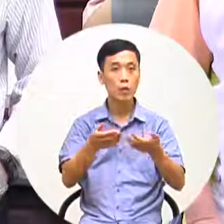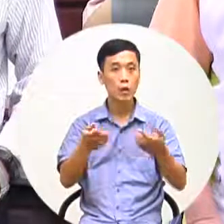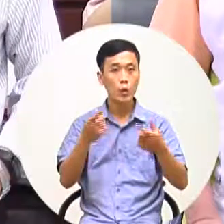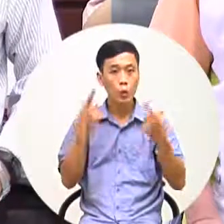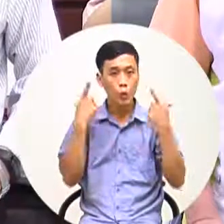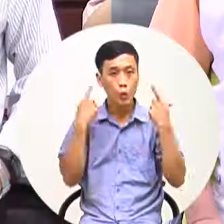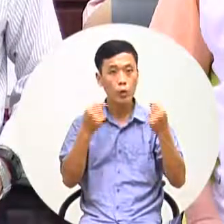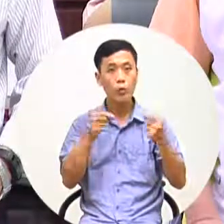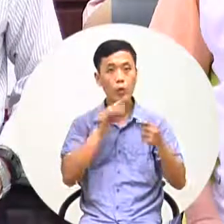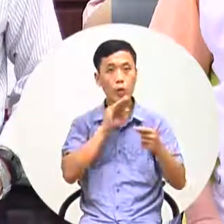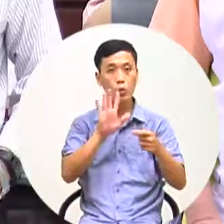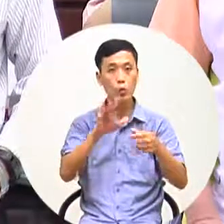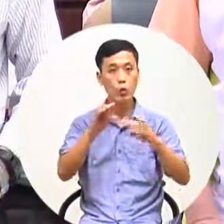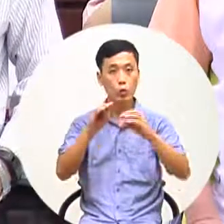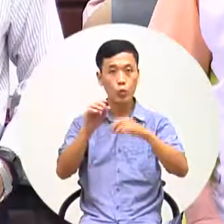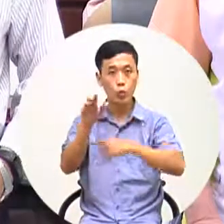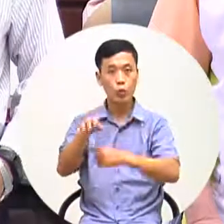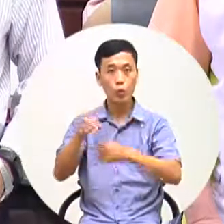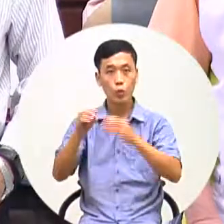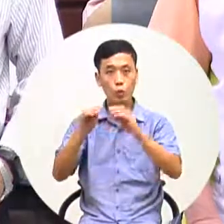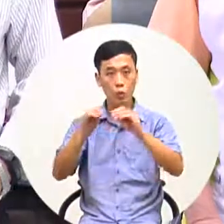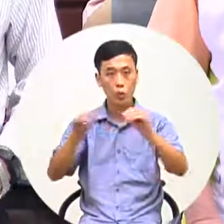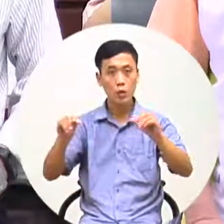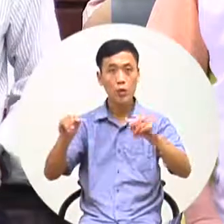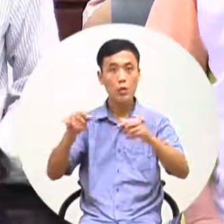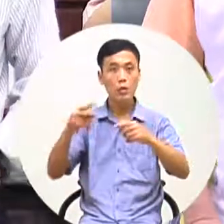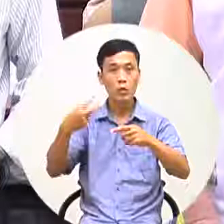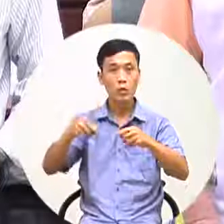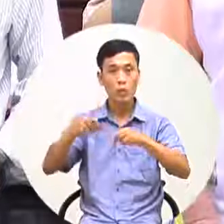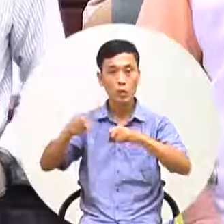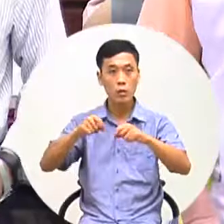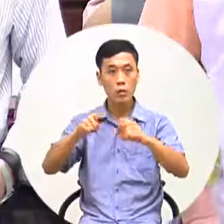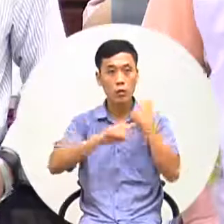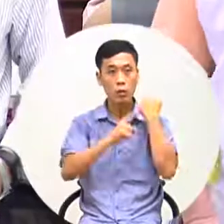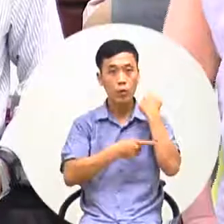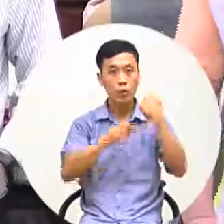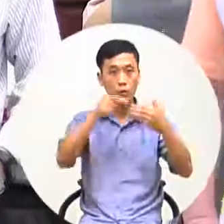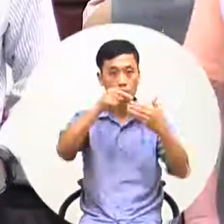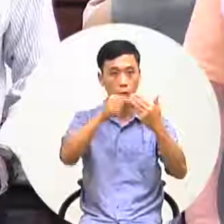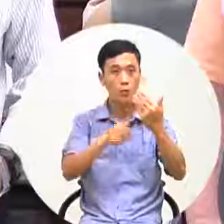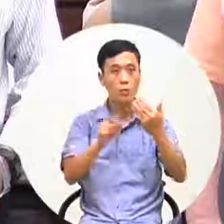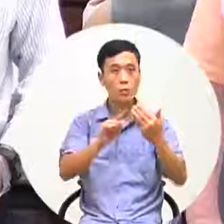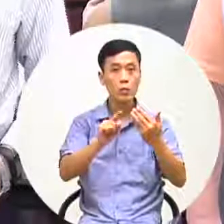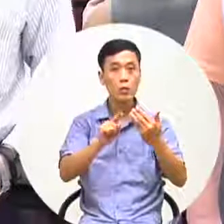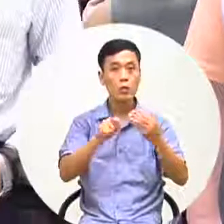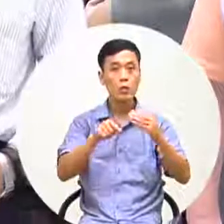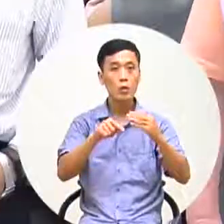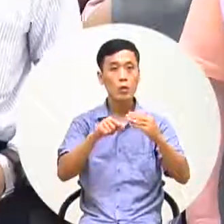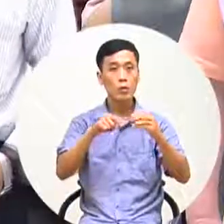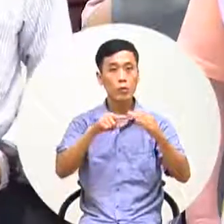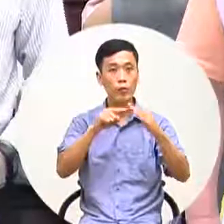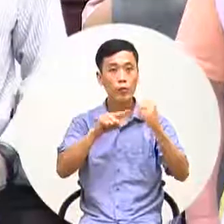位的所在，按照法院的规定，它是可以分配配45%。